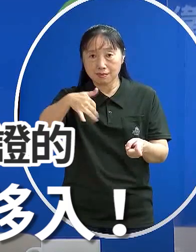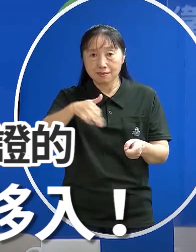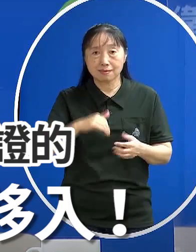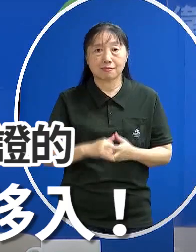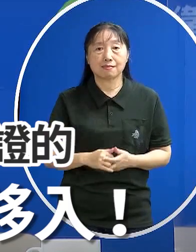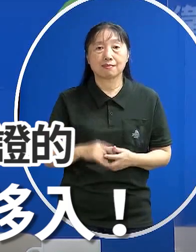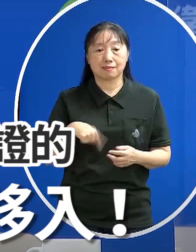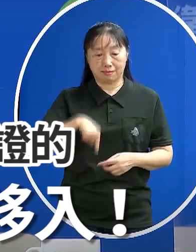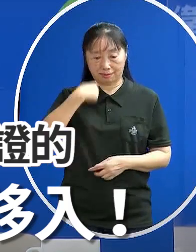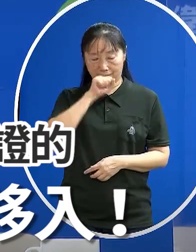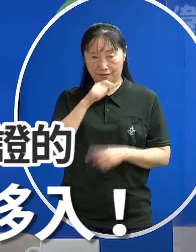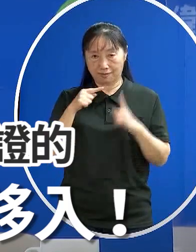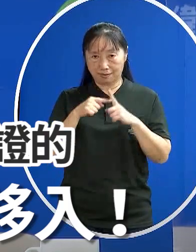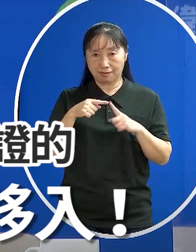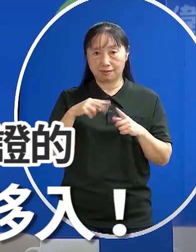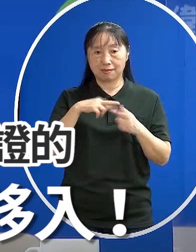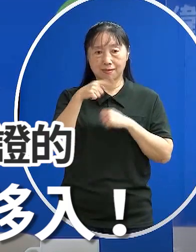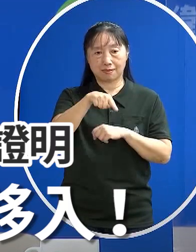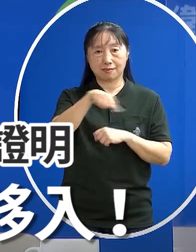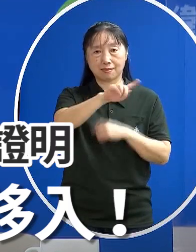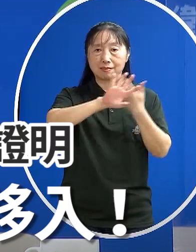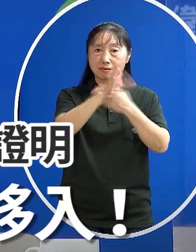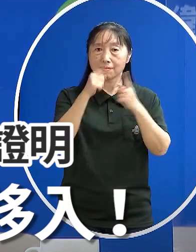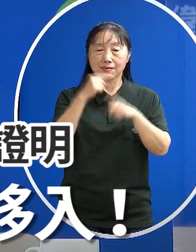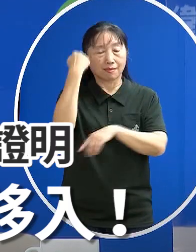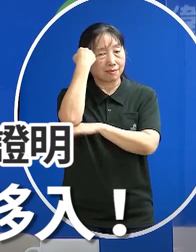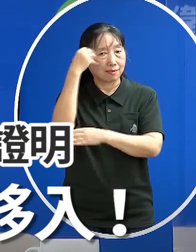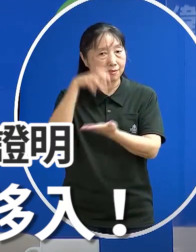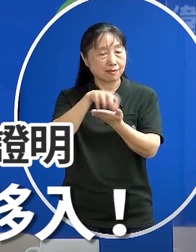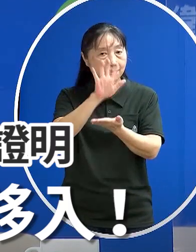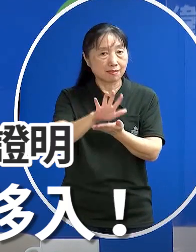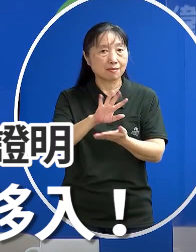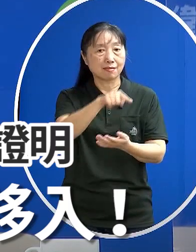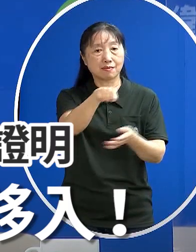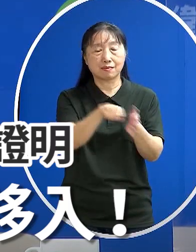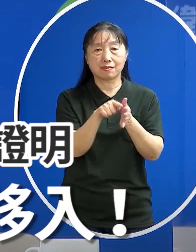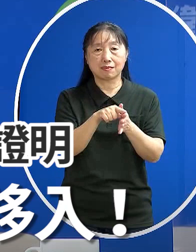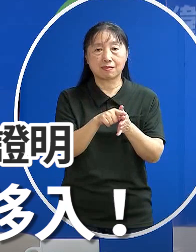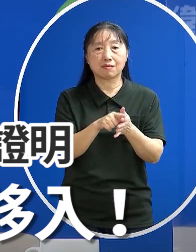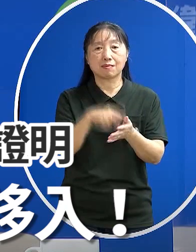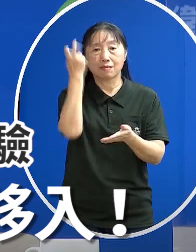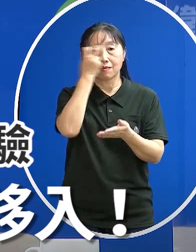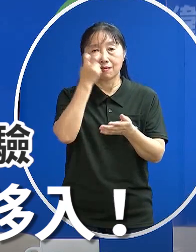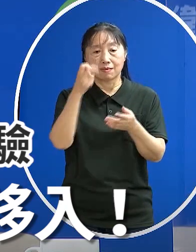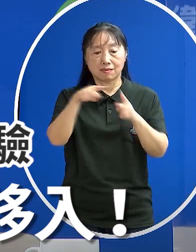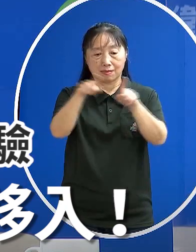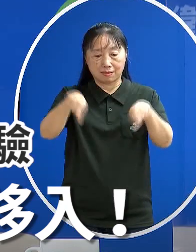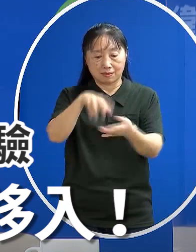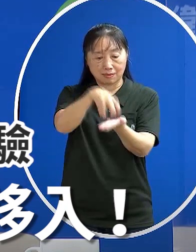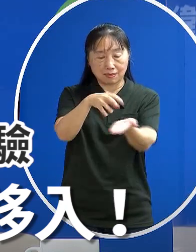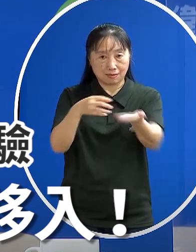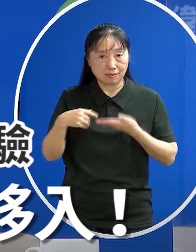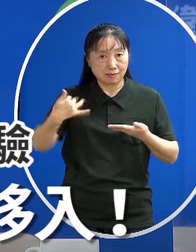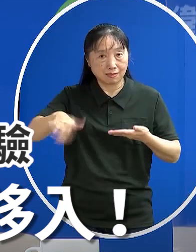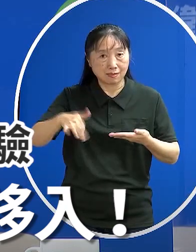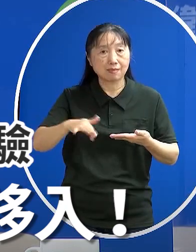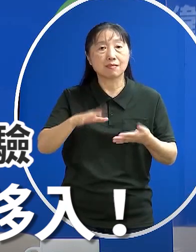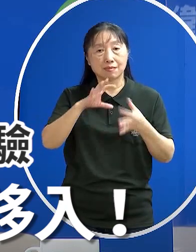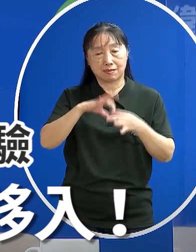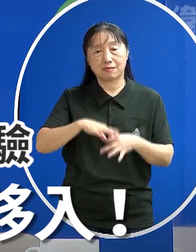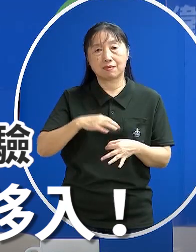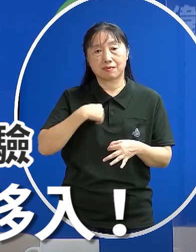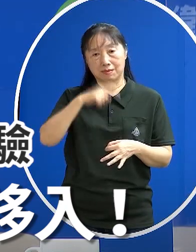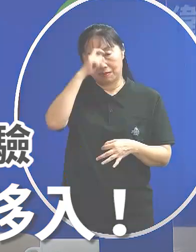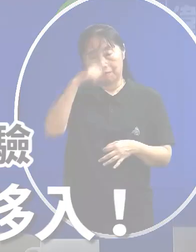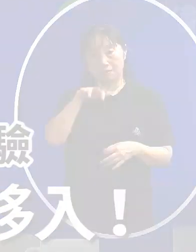我们的国人跟持有相关居留证的，本来不需要缴交 PCR 阴性的证明，我们会希望在